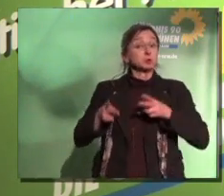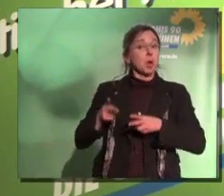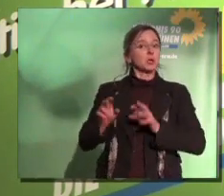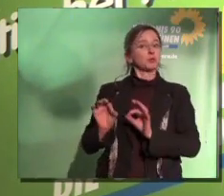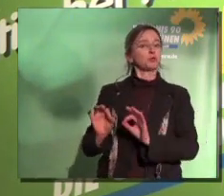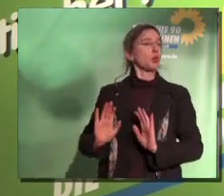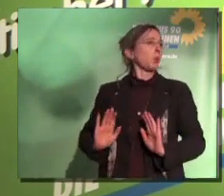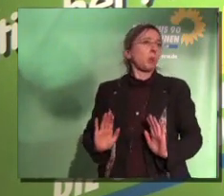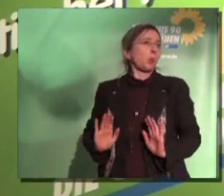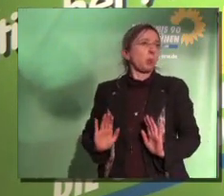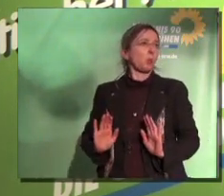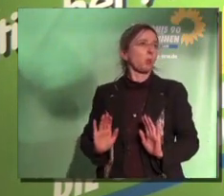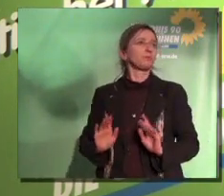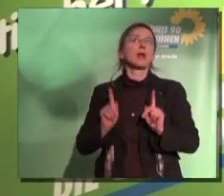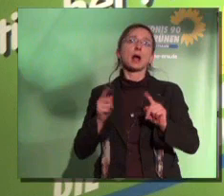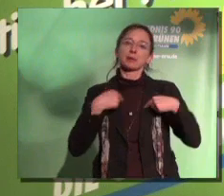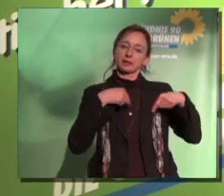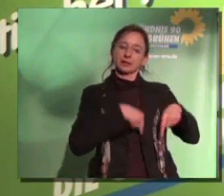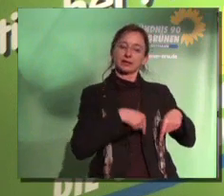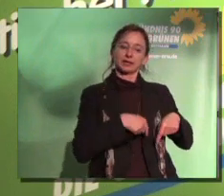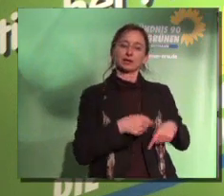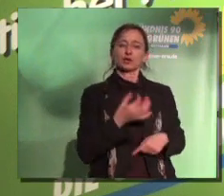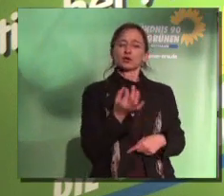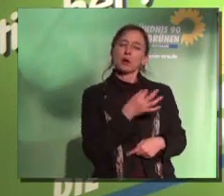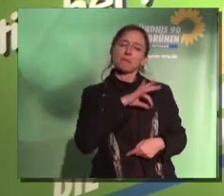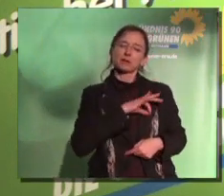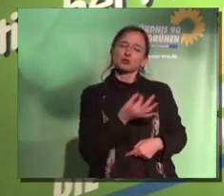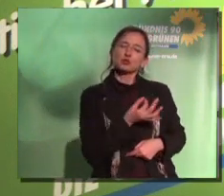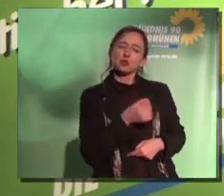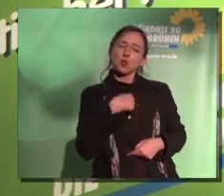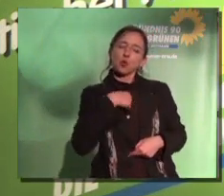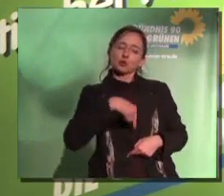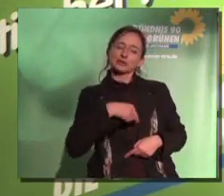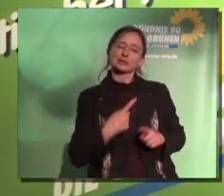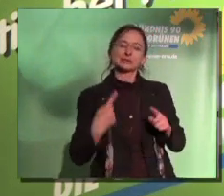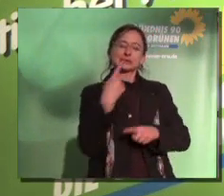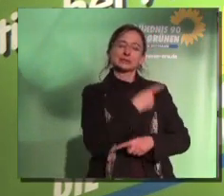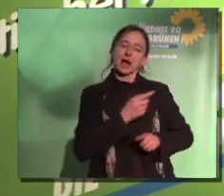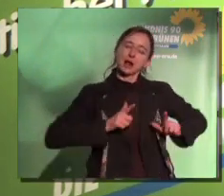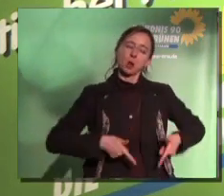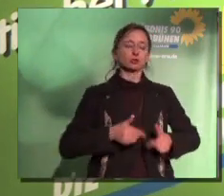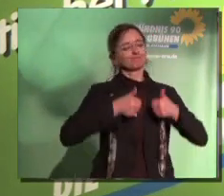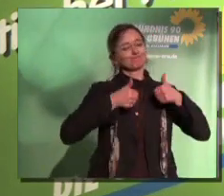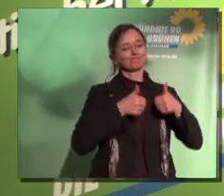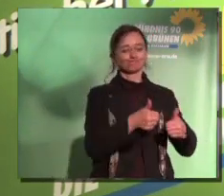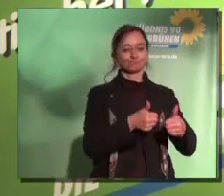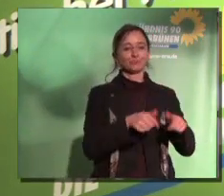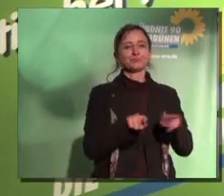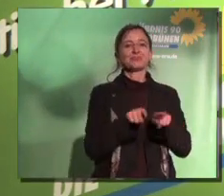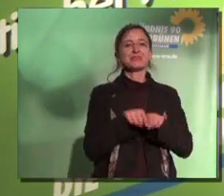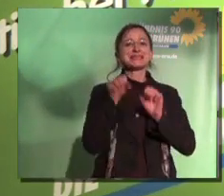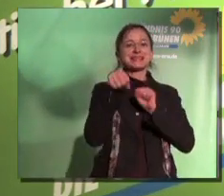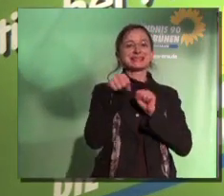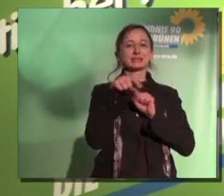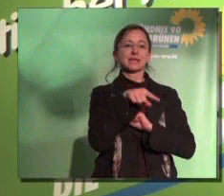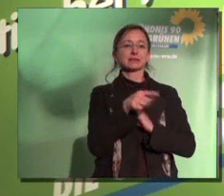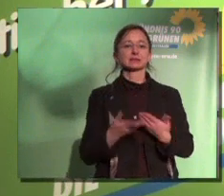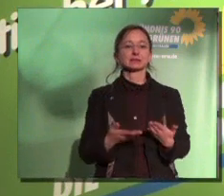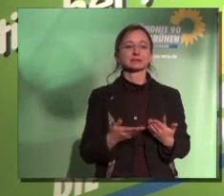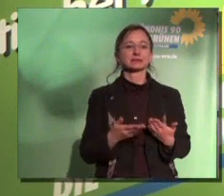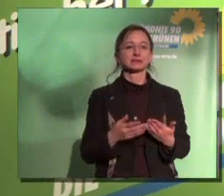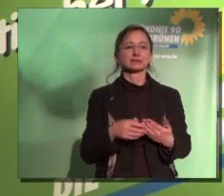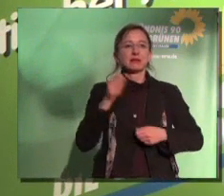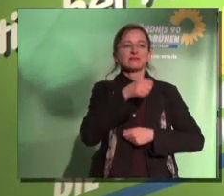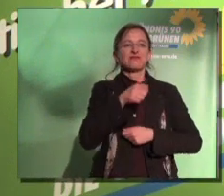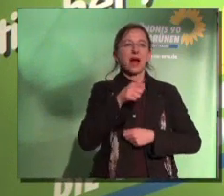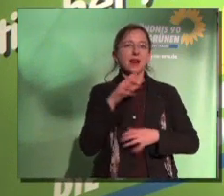wir haben das super begonnen, großartig begonnen mit diesem Jahr. Da war einmal der Wahlabend in Niedersachsen. Nicht 11.11 Uhr,